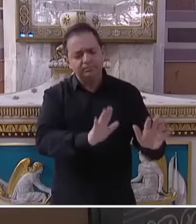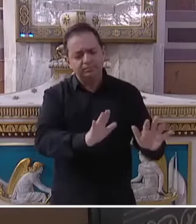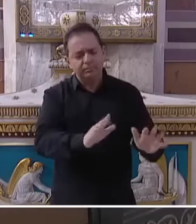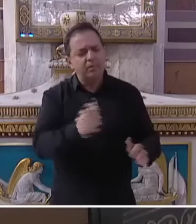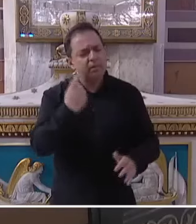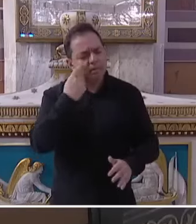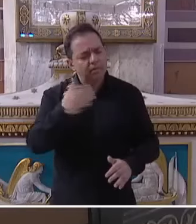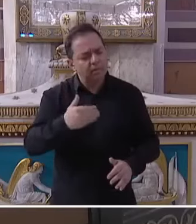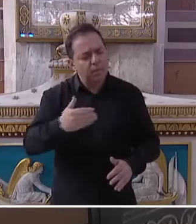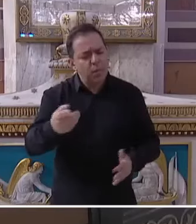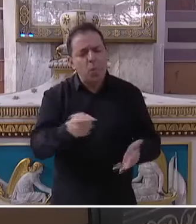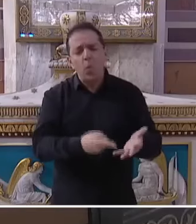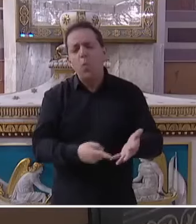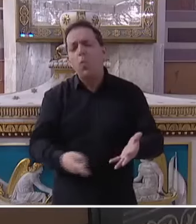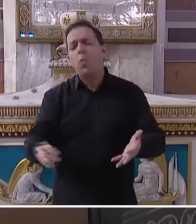μίζω